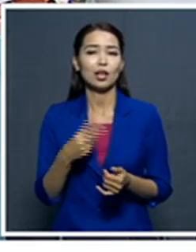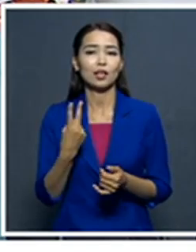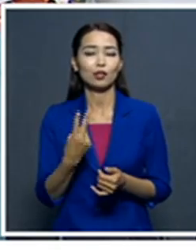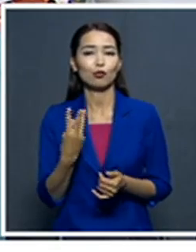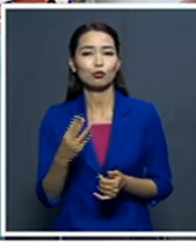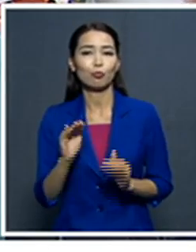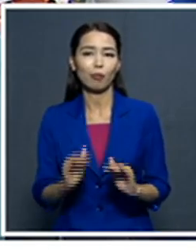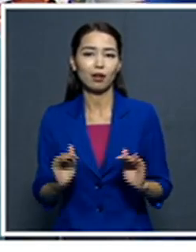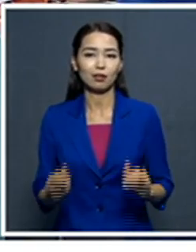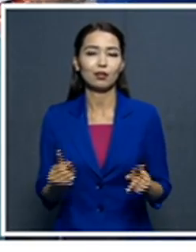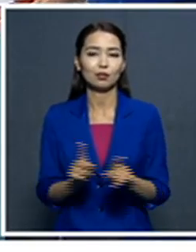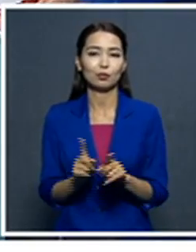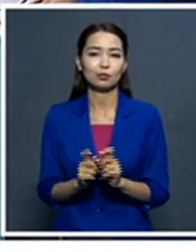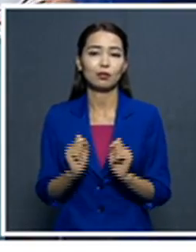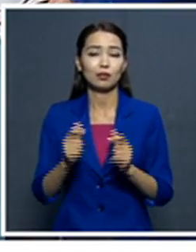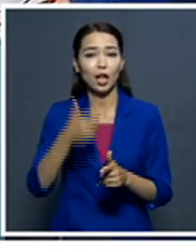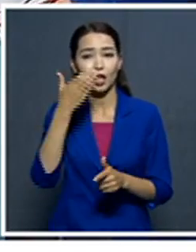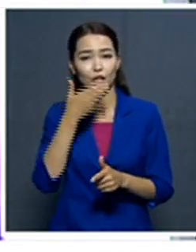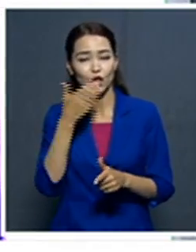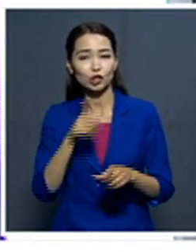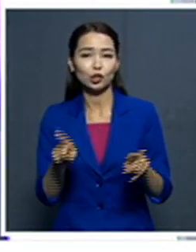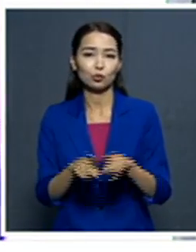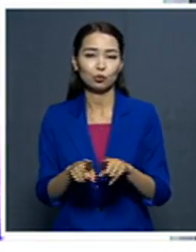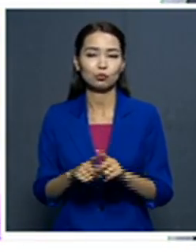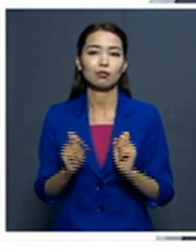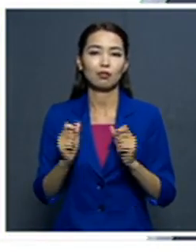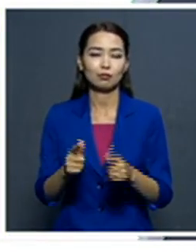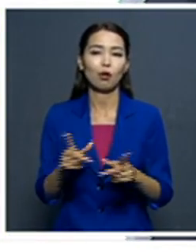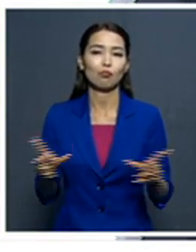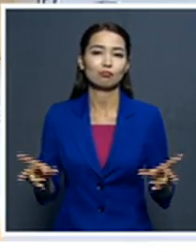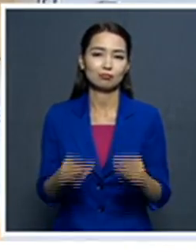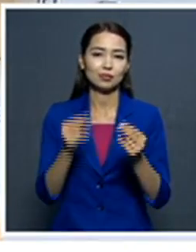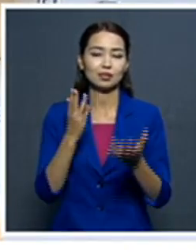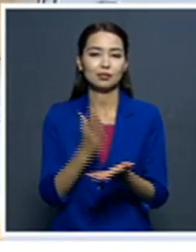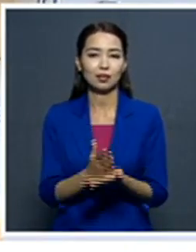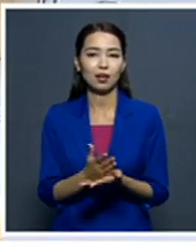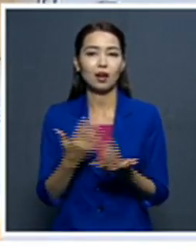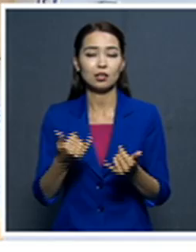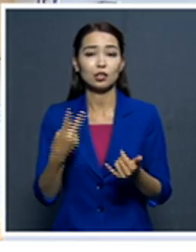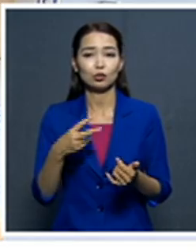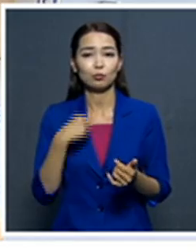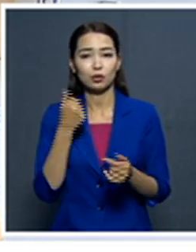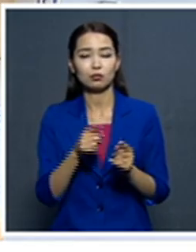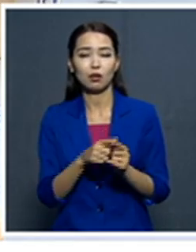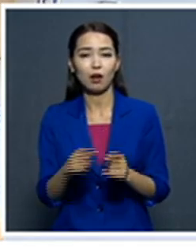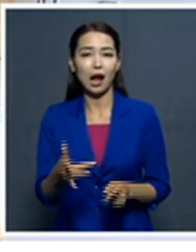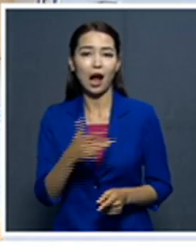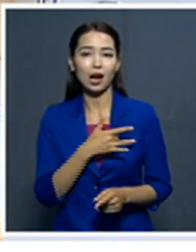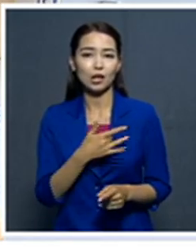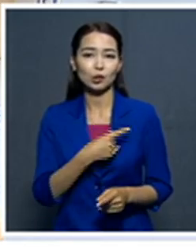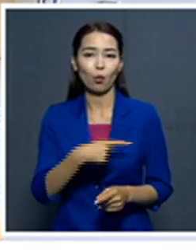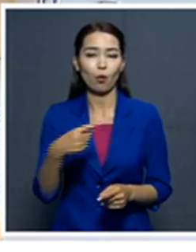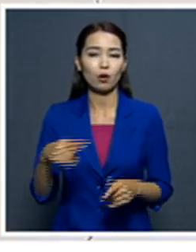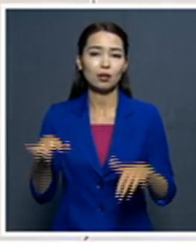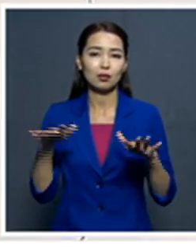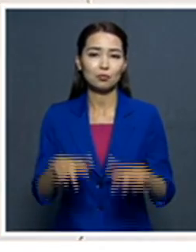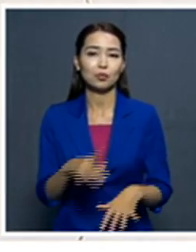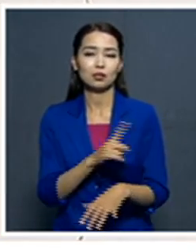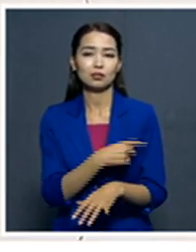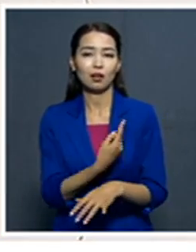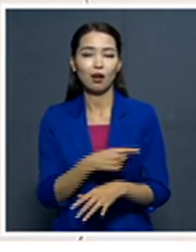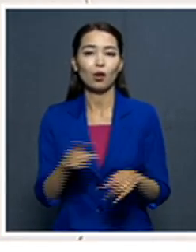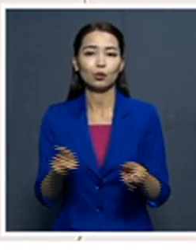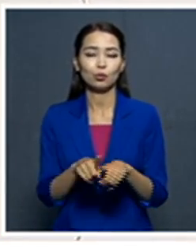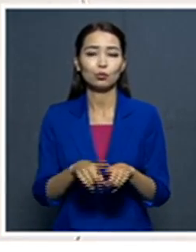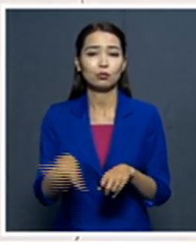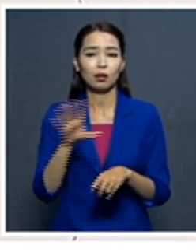2-3 балалы болған келіншектерде осы дерттің зардабын тартып отыр. 20 жылдан астам кардиология саласында қызмет етіп келе жатқан Сейіл